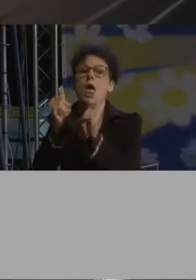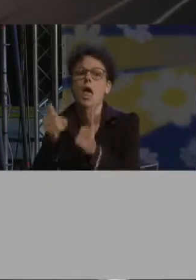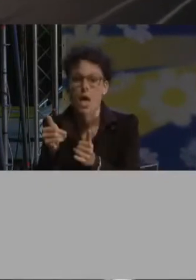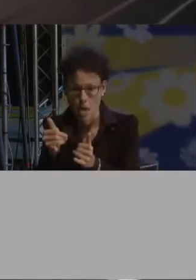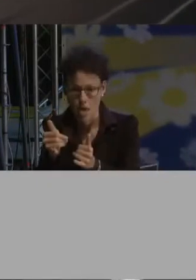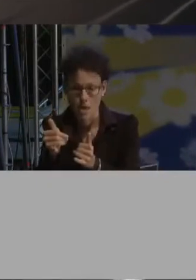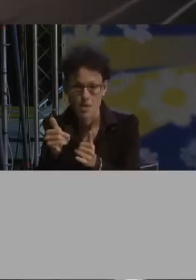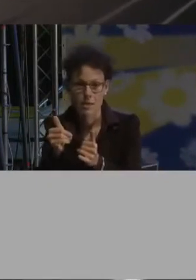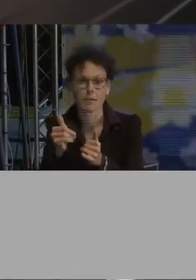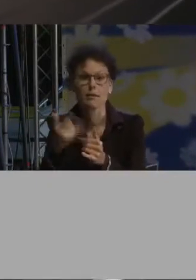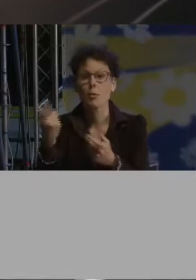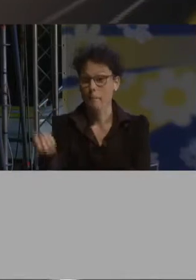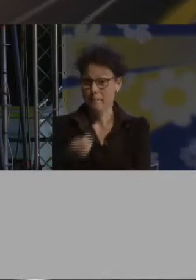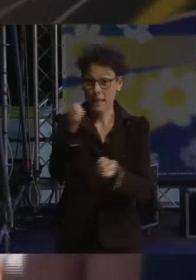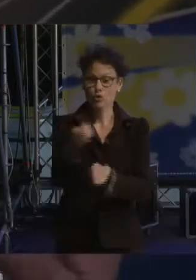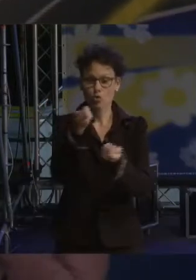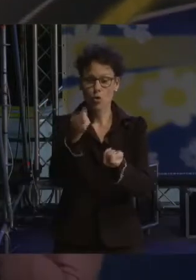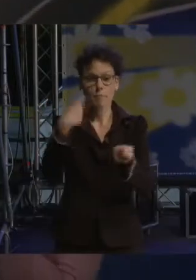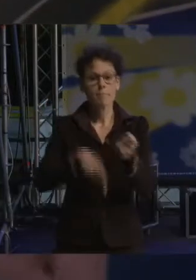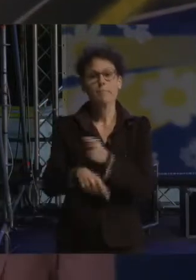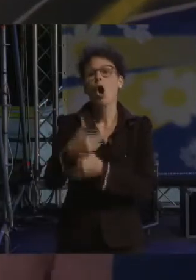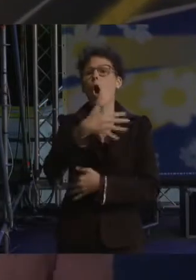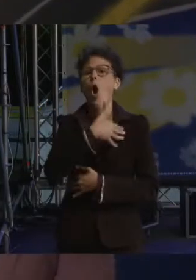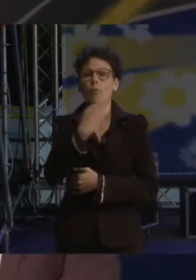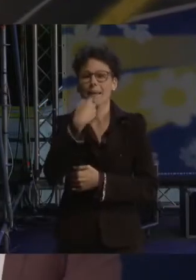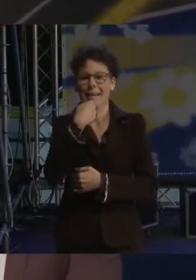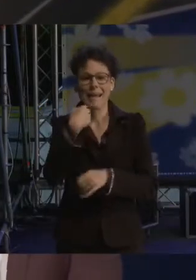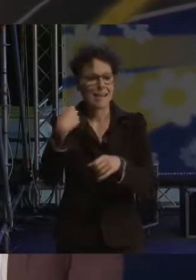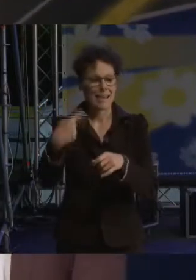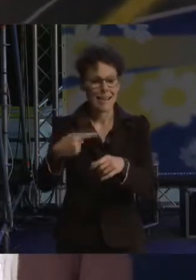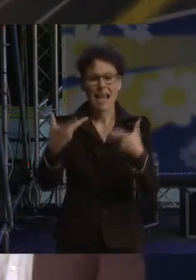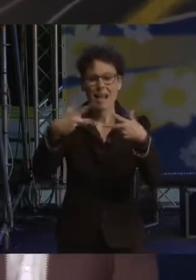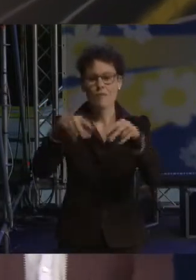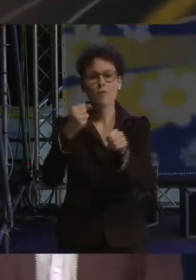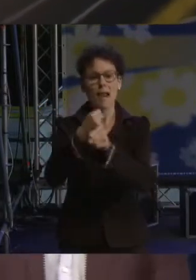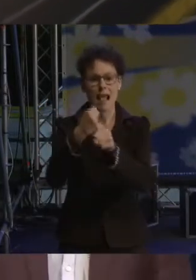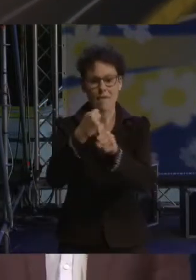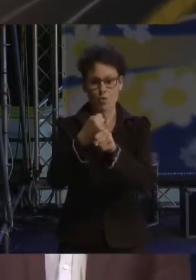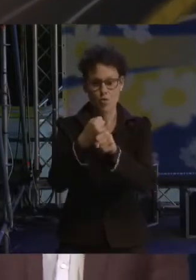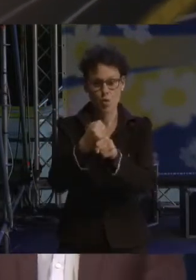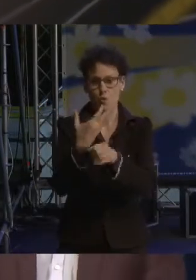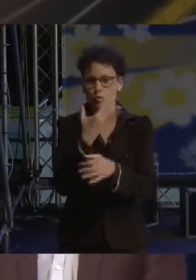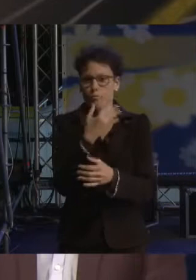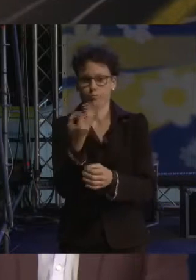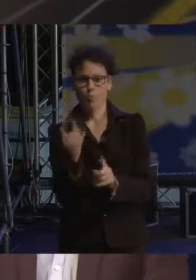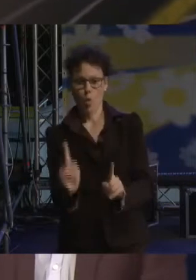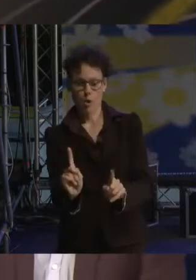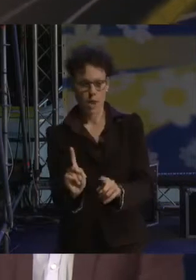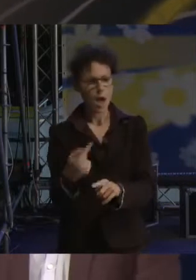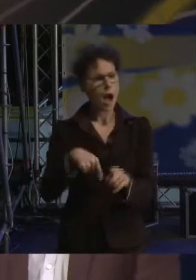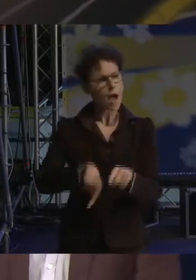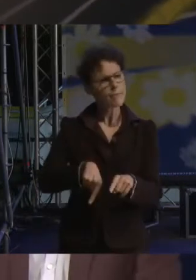una riforma del lavoro infame e delle pensioni allora qual è lo stato delle cose